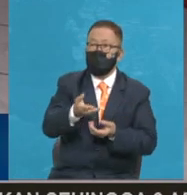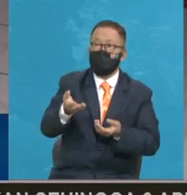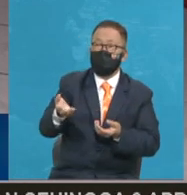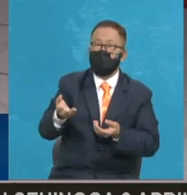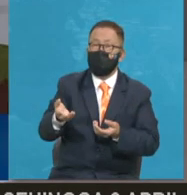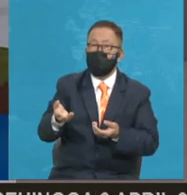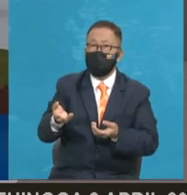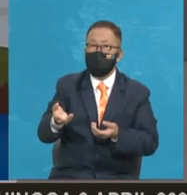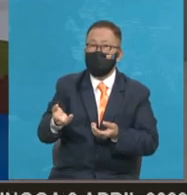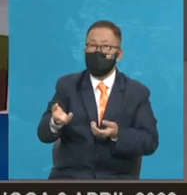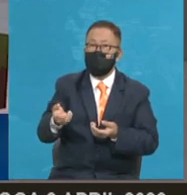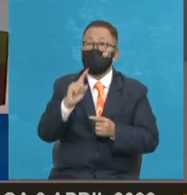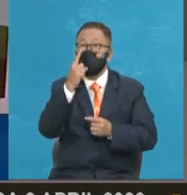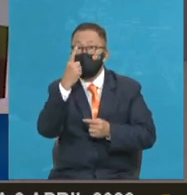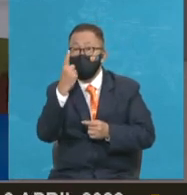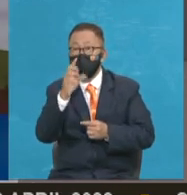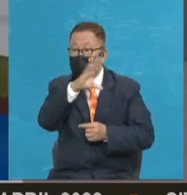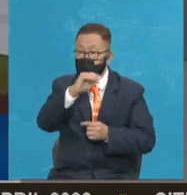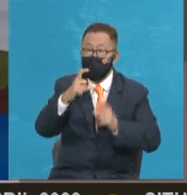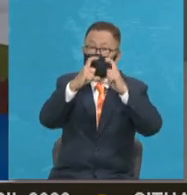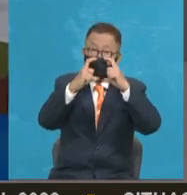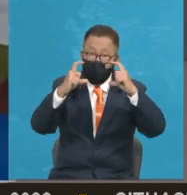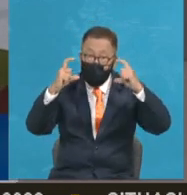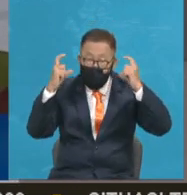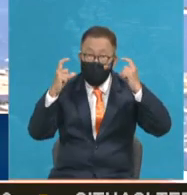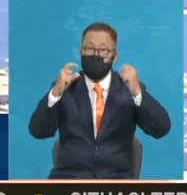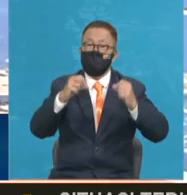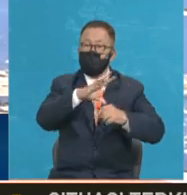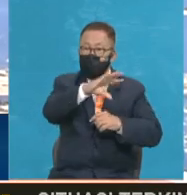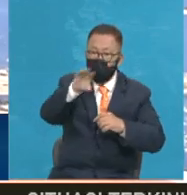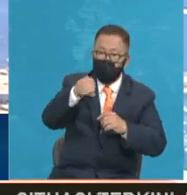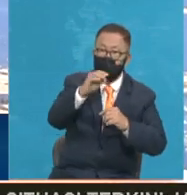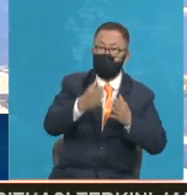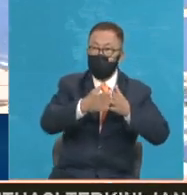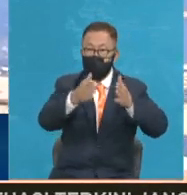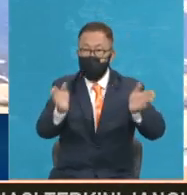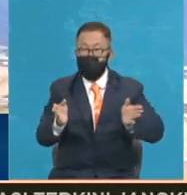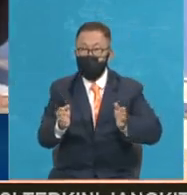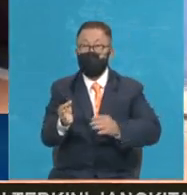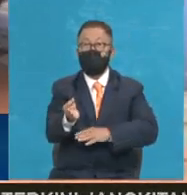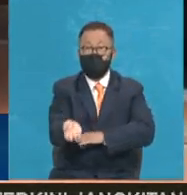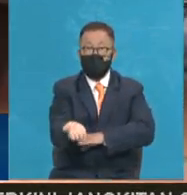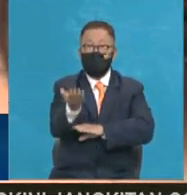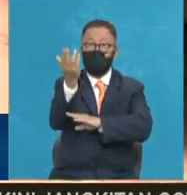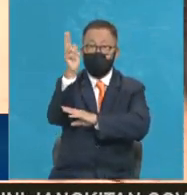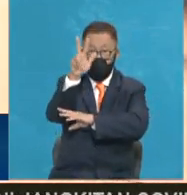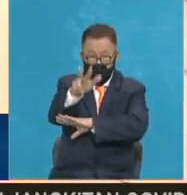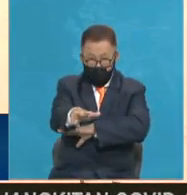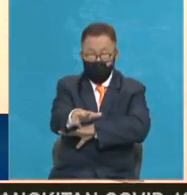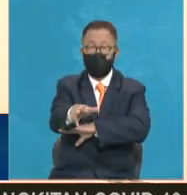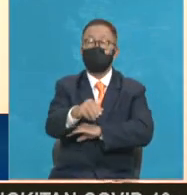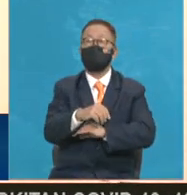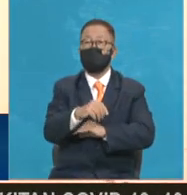kuman ke ujian company tim dan juga sungkup muka penerimaan sumbangan tersebut dibukakan dari pukul 10 pagi hingga tiga batang